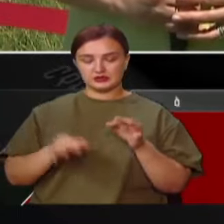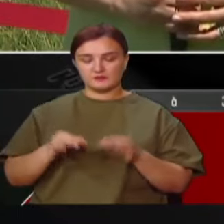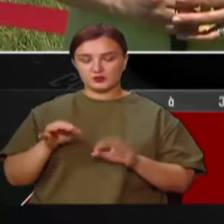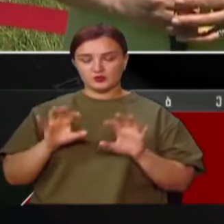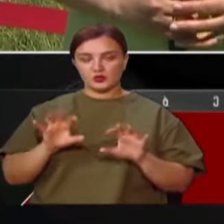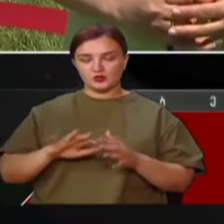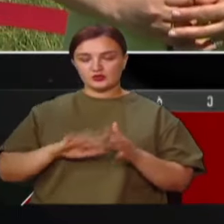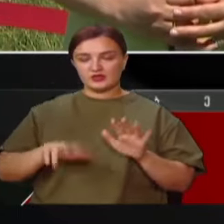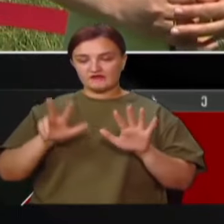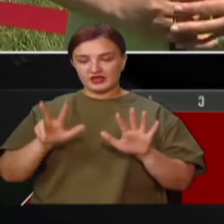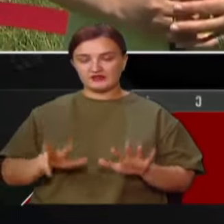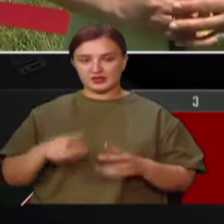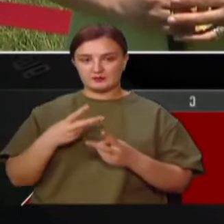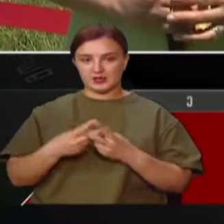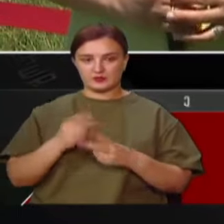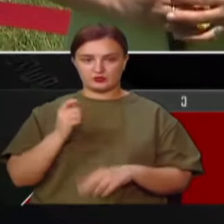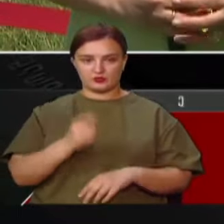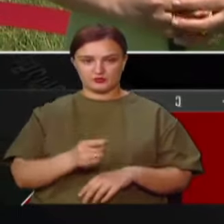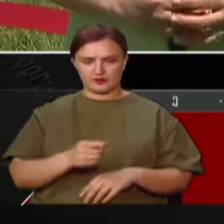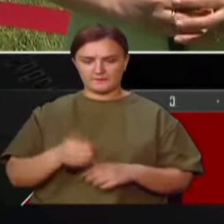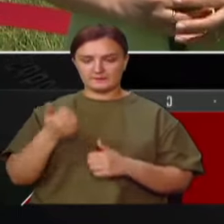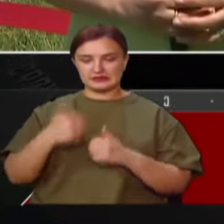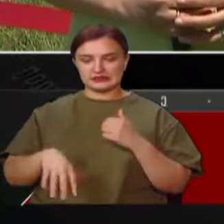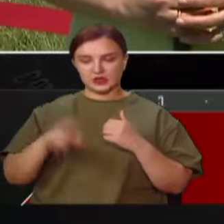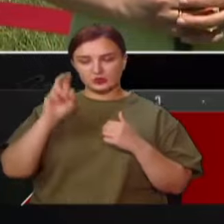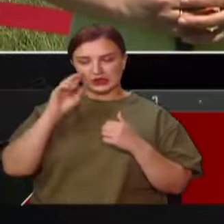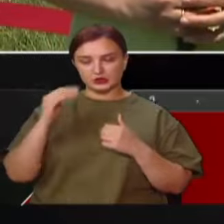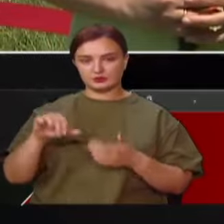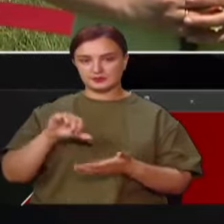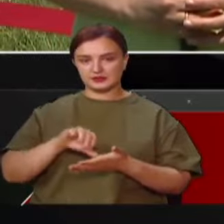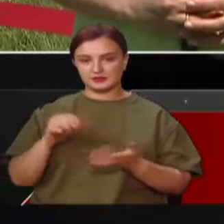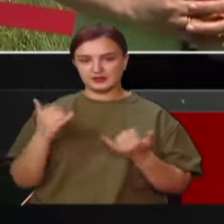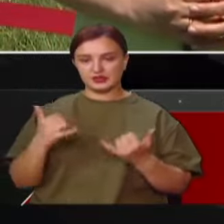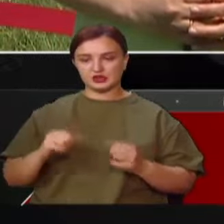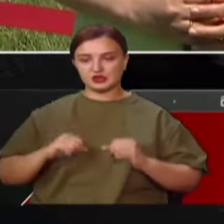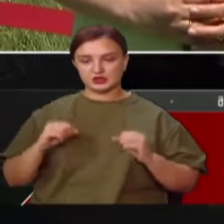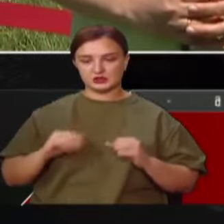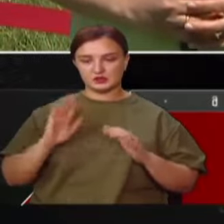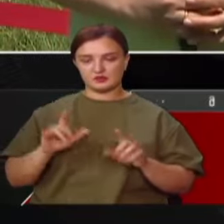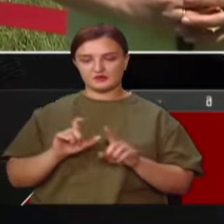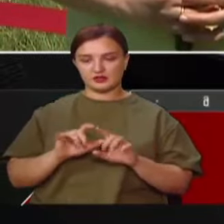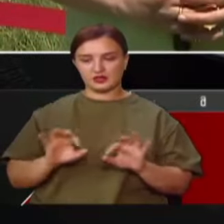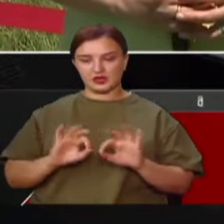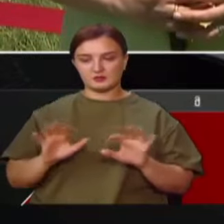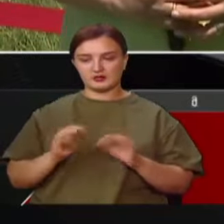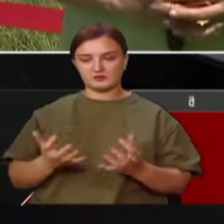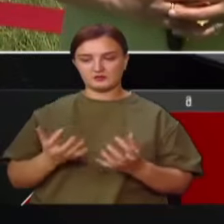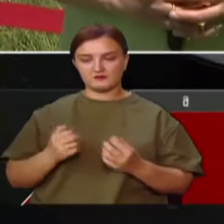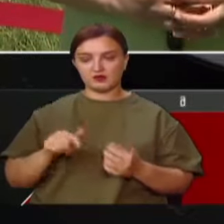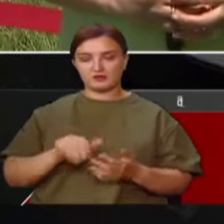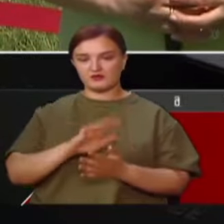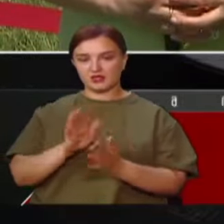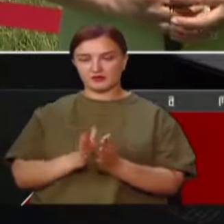8 თვიანი პატიმრობა შეუფარდა. ცენტრალური ხელისუფლების წარმომადგენლები დღეს შეეცდებიან განმარტებები მიიღონ აი ამ